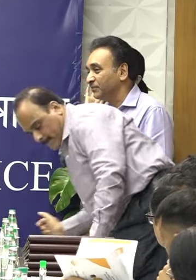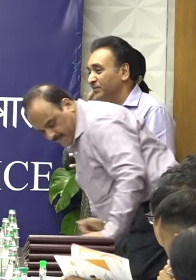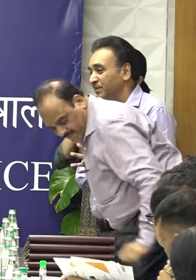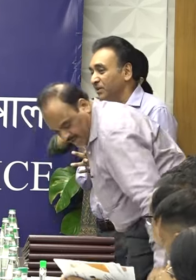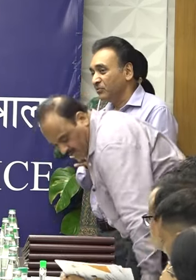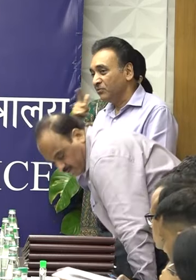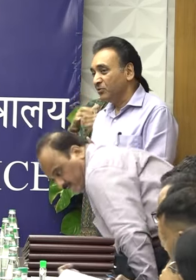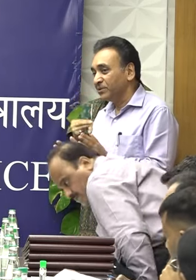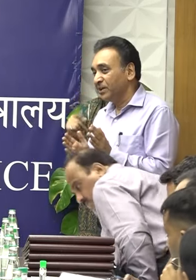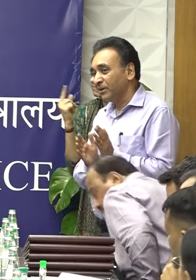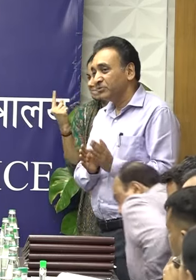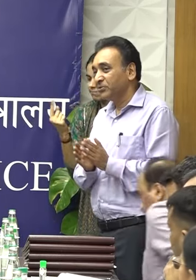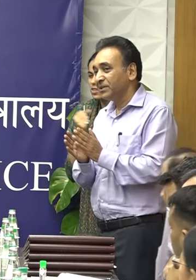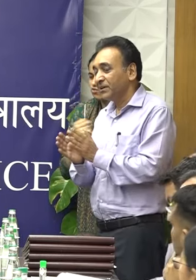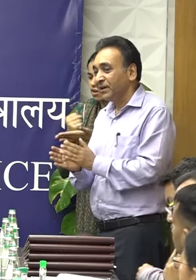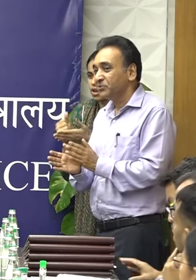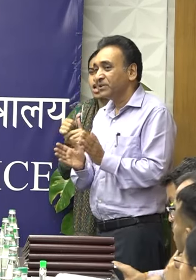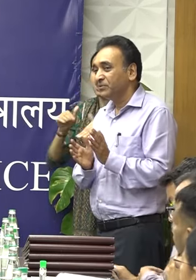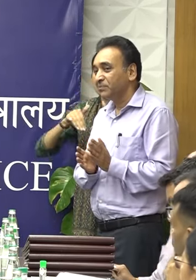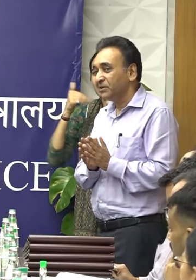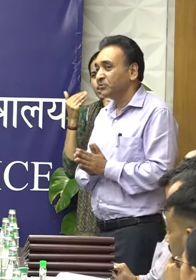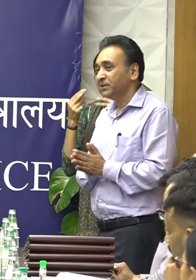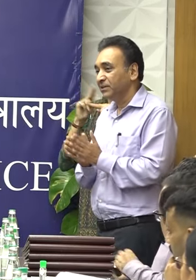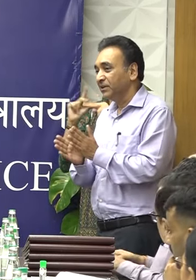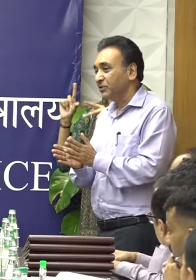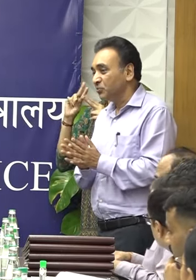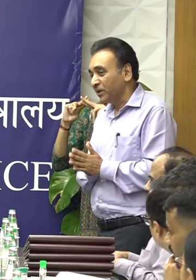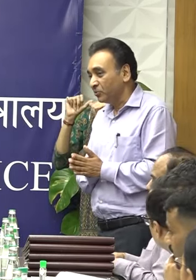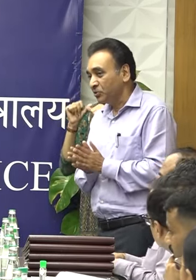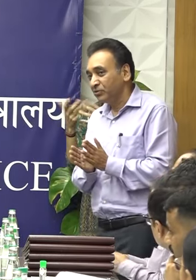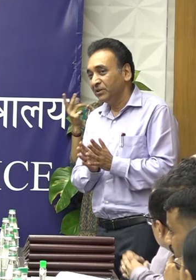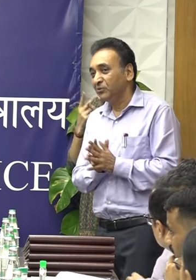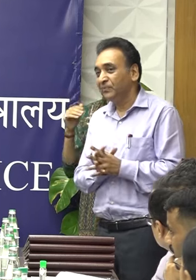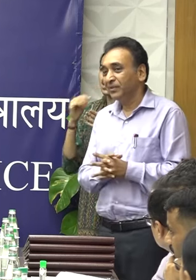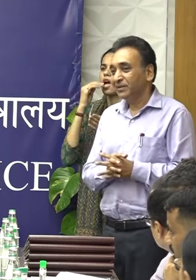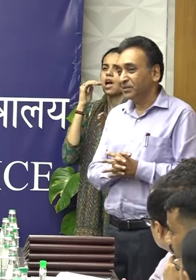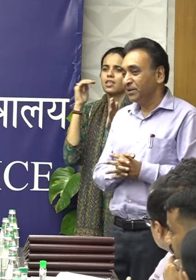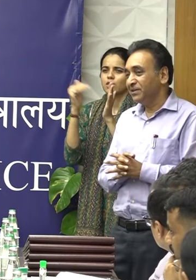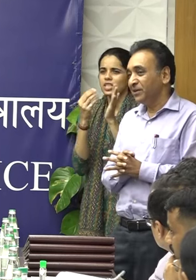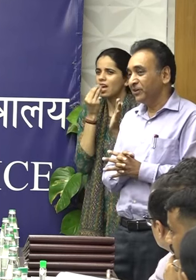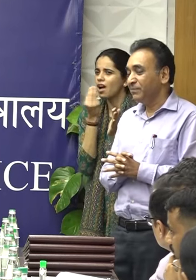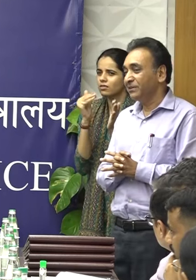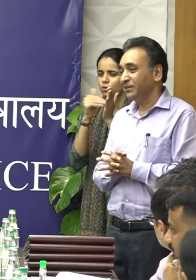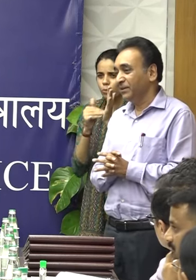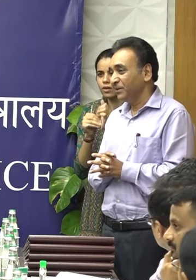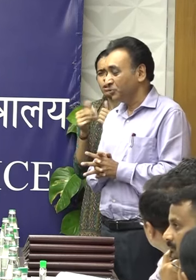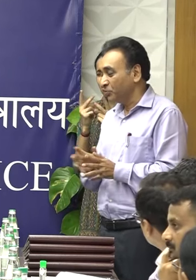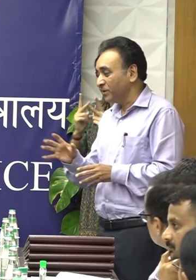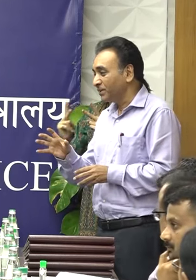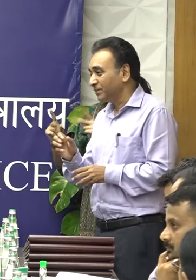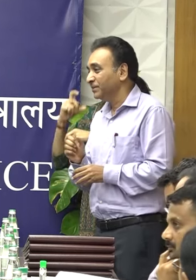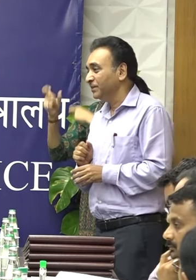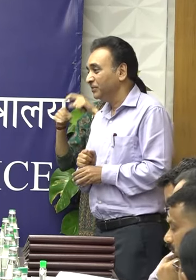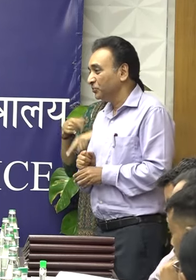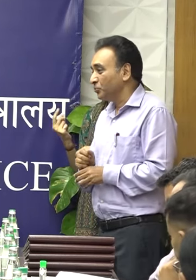का, चाहे वॉल्वो हो, चाहे अमेजोन हो, चाहे रिलायंस हो, चाहे फ्लिपकार्ट हो, चाहे जोमेटो हो, स्विगी हो, सभी ने यही फीडबैक दिया है कि शुरू